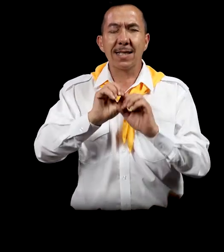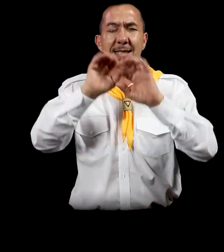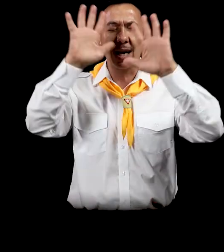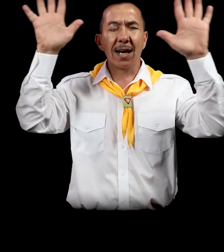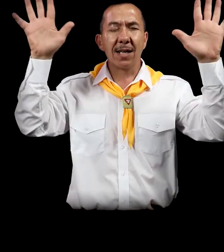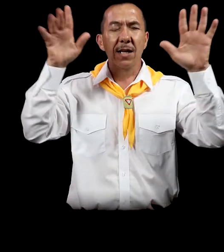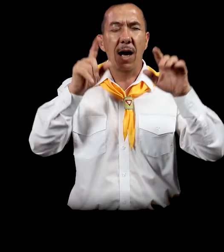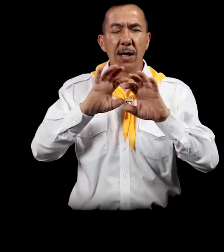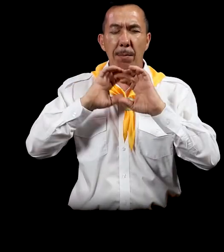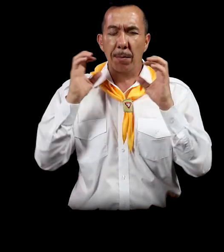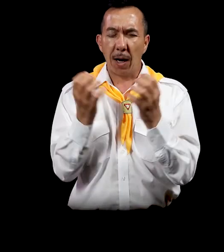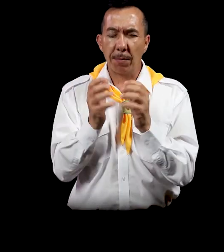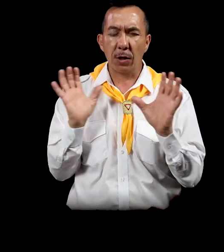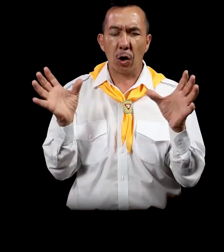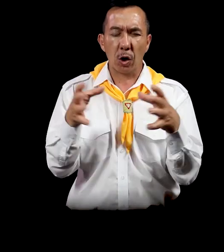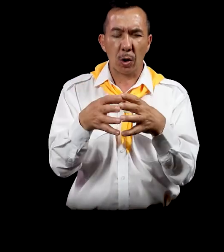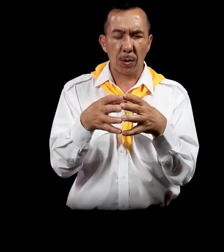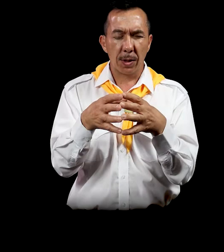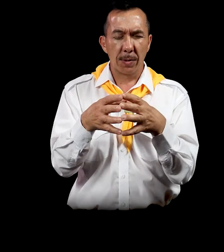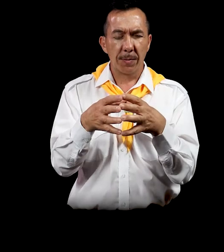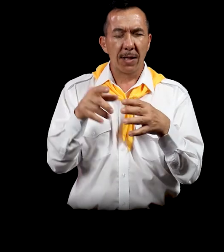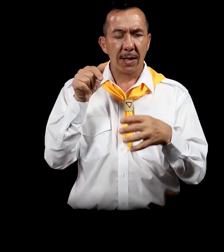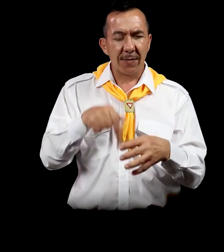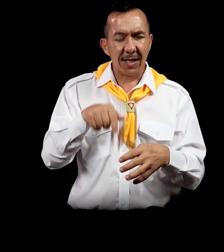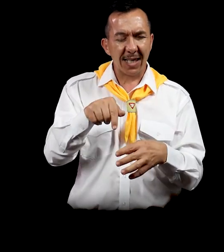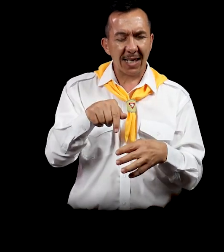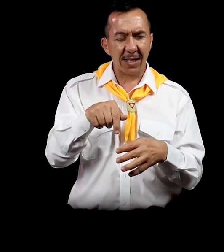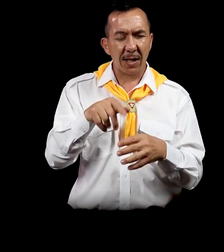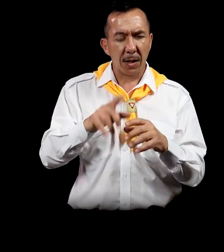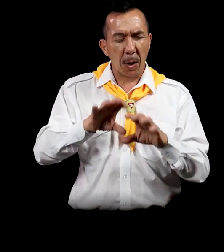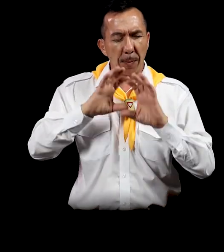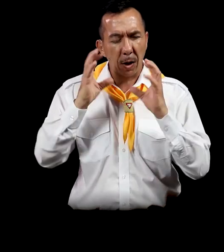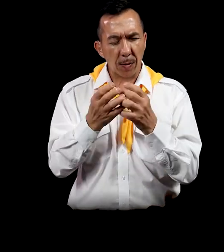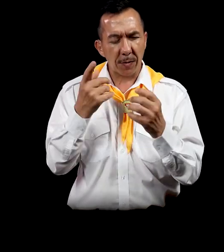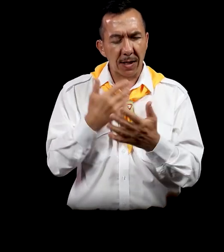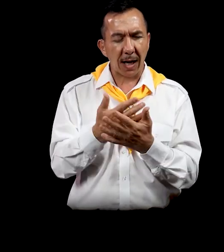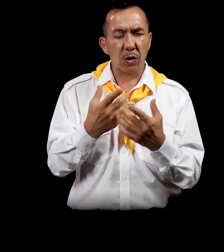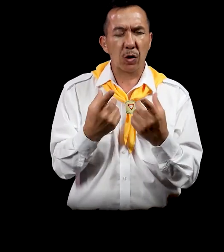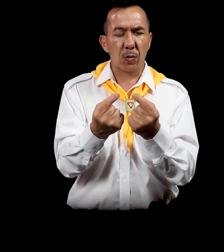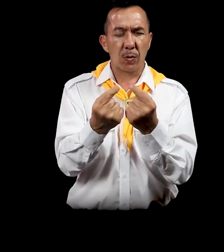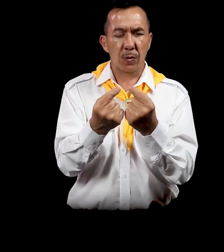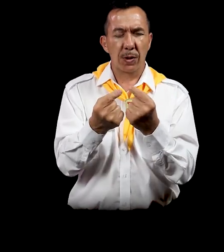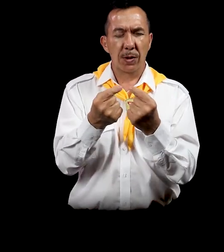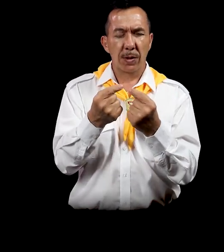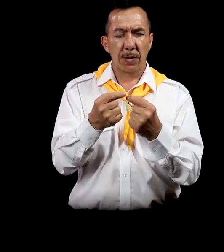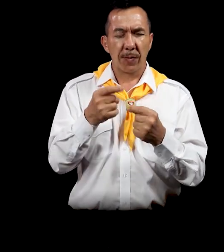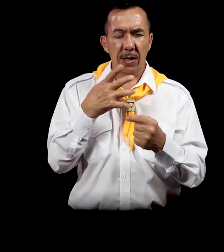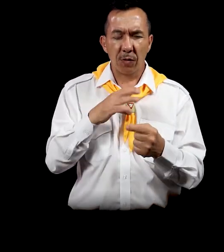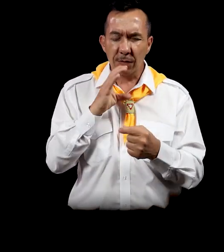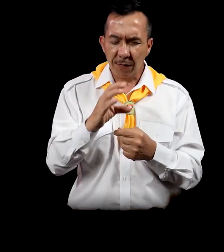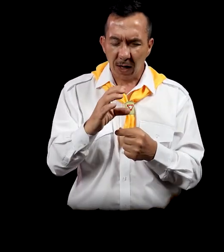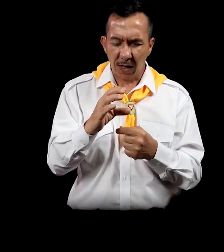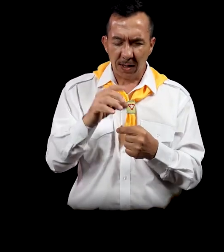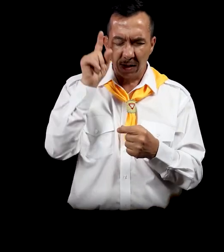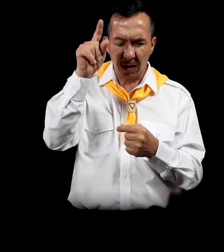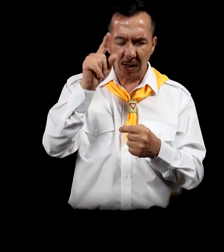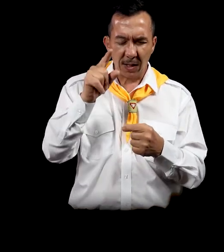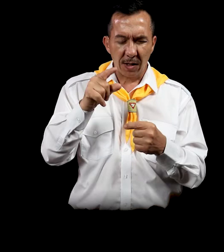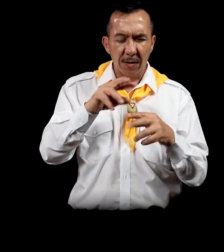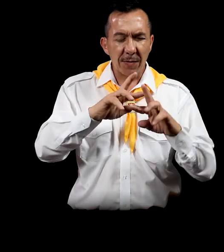laat skyn as 'n baanbreker groep. Ek bid vir die hele kontinent wat baanbreker groepe het, dat ons bymekaar